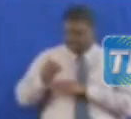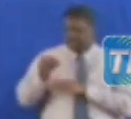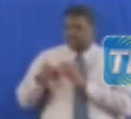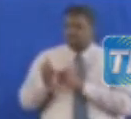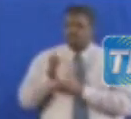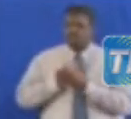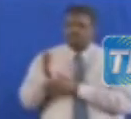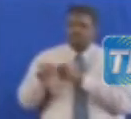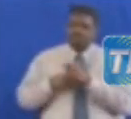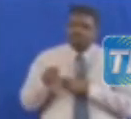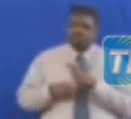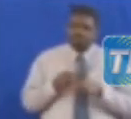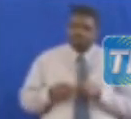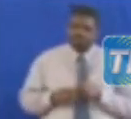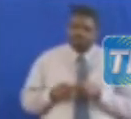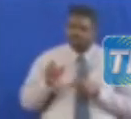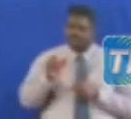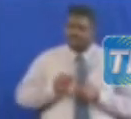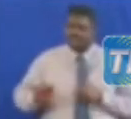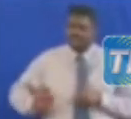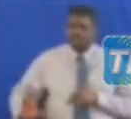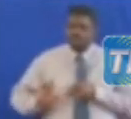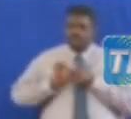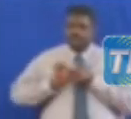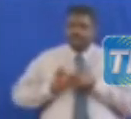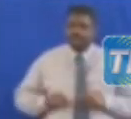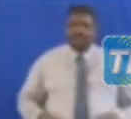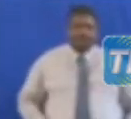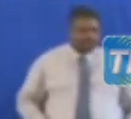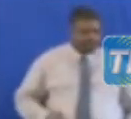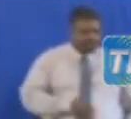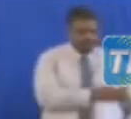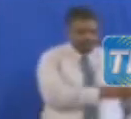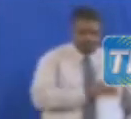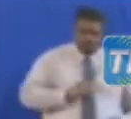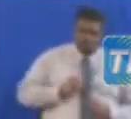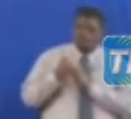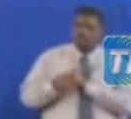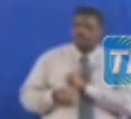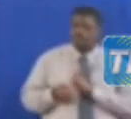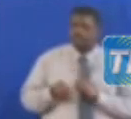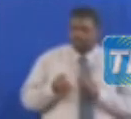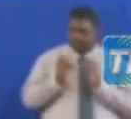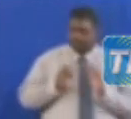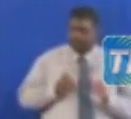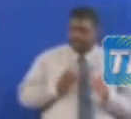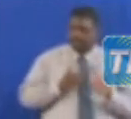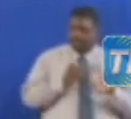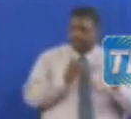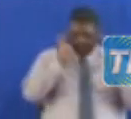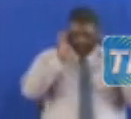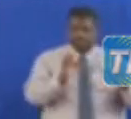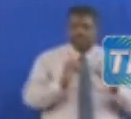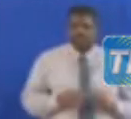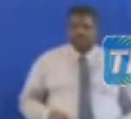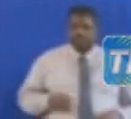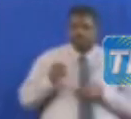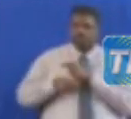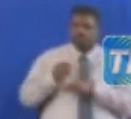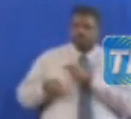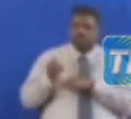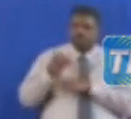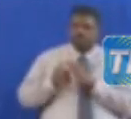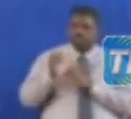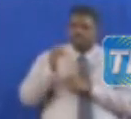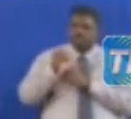zitajengwa kupitia mradi wa AgriConnect. Mheshimiwa Spika, kwa upande wa wakala wetu wa DAT, taendelea na ujenzi wa miundombinu ya